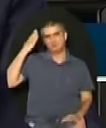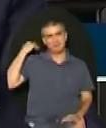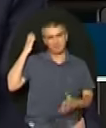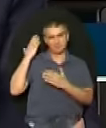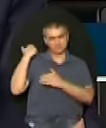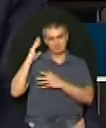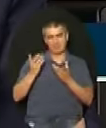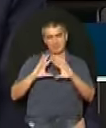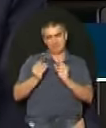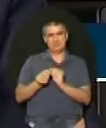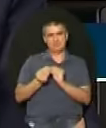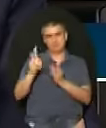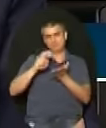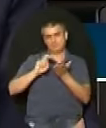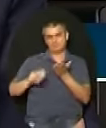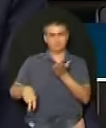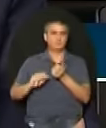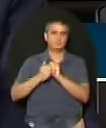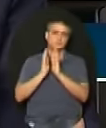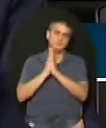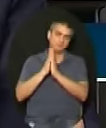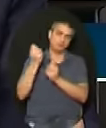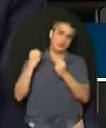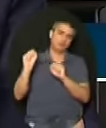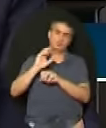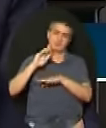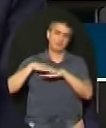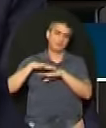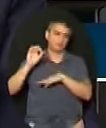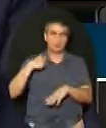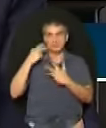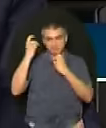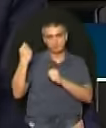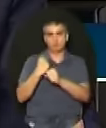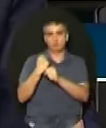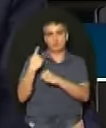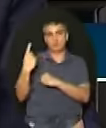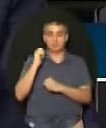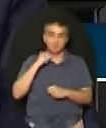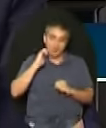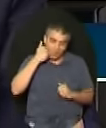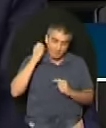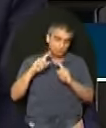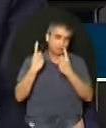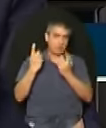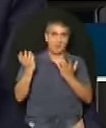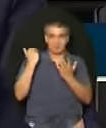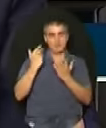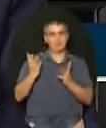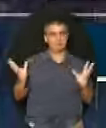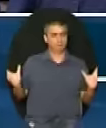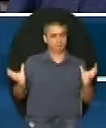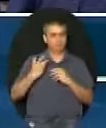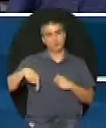כבר מזמן לסכם אותה בהתפטרותו או בבקשתו לשחררו מתפקידו. אני ציפיתי שהוא יעשה את זה יום אחרי שזה קרה, זה היה מחלס